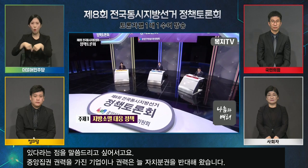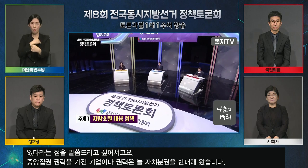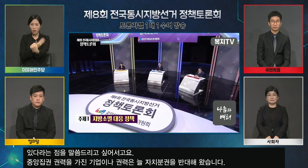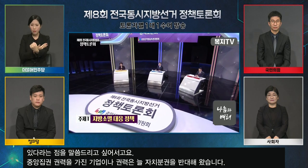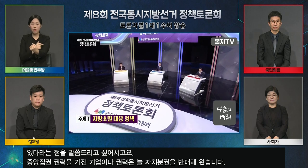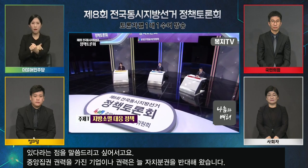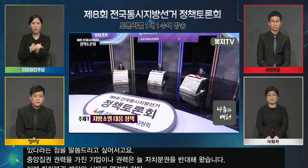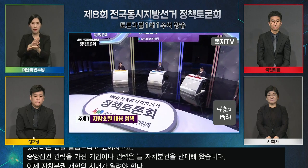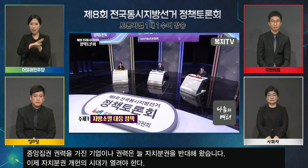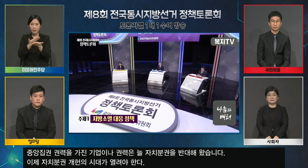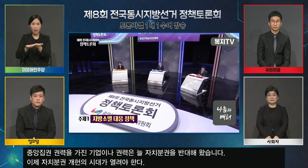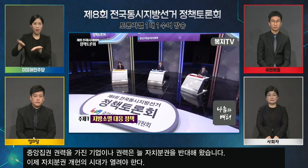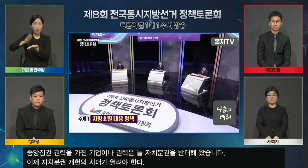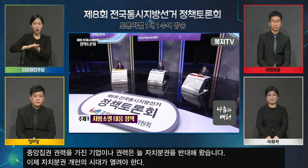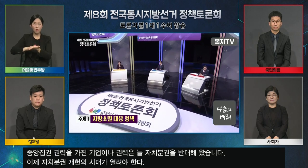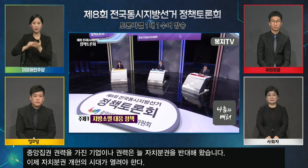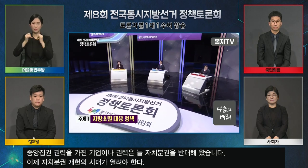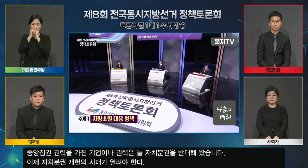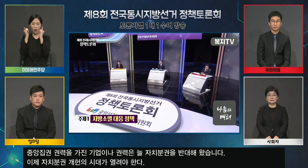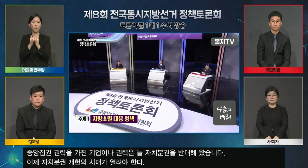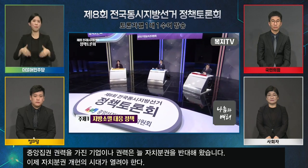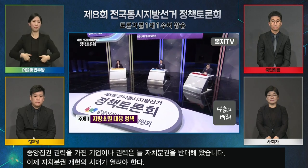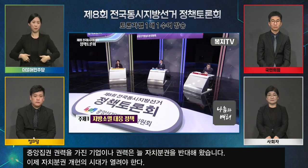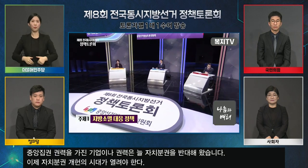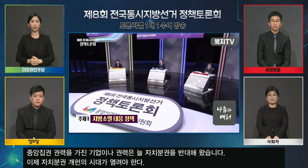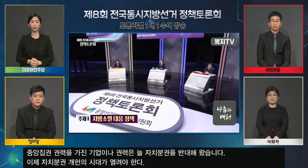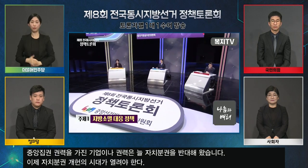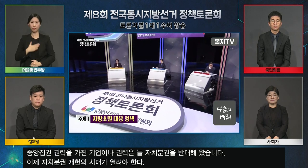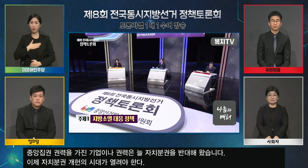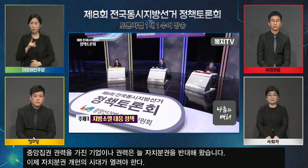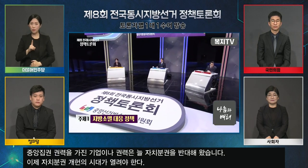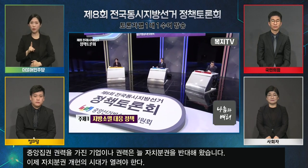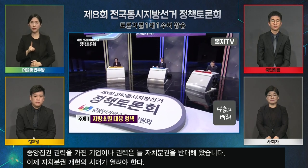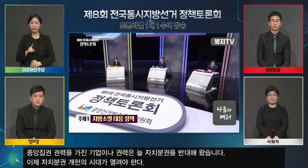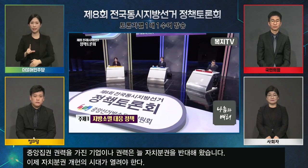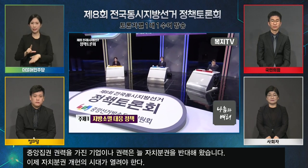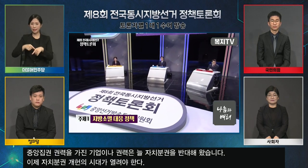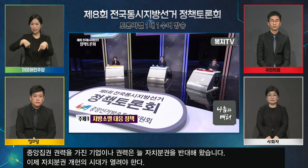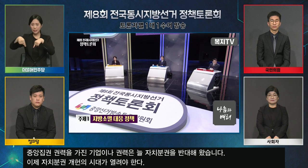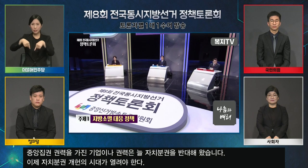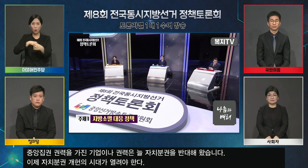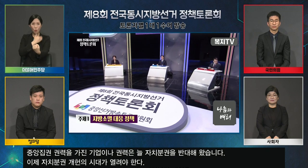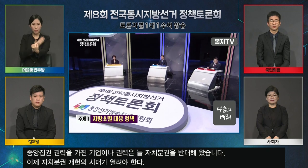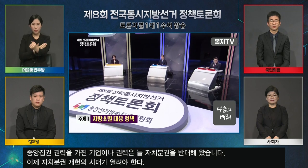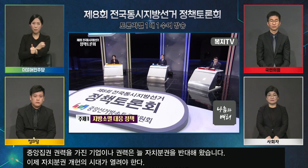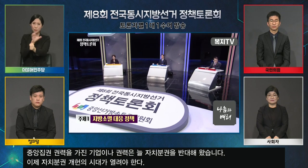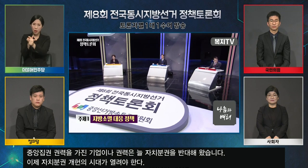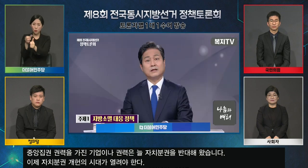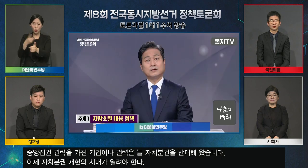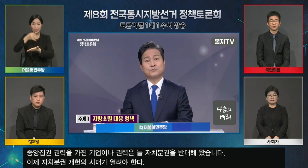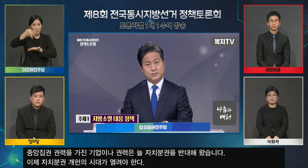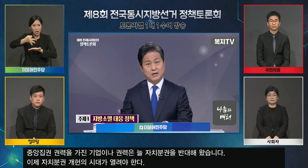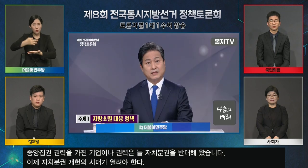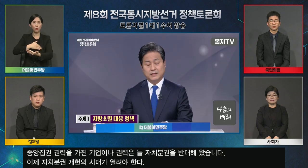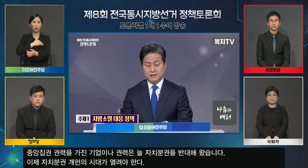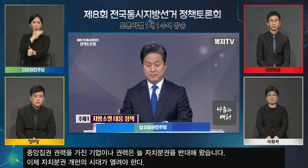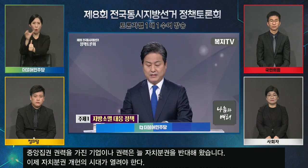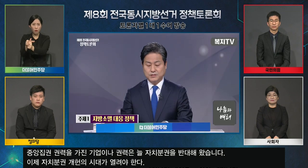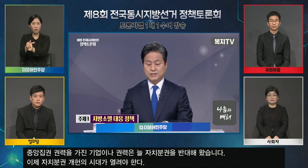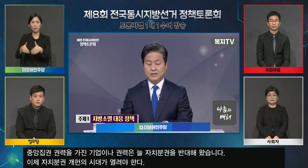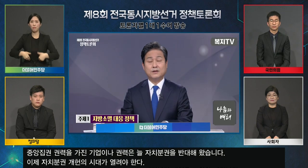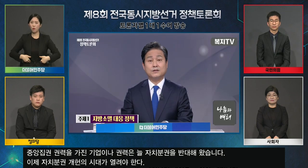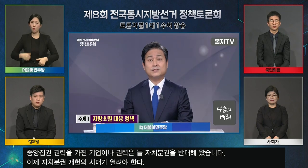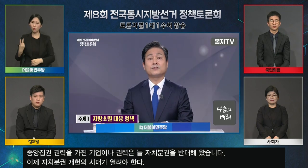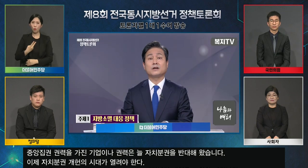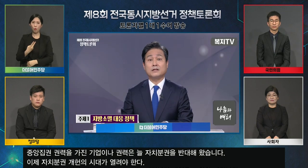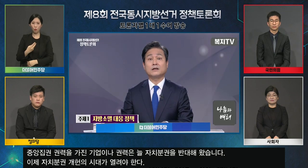정말로 진정으로 저는 자치분권 개헌을 포함한 재정분권, 그리고 권한의 분산을